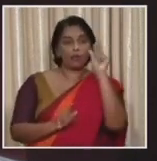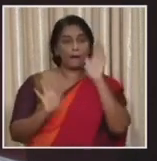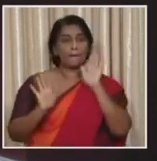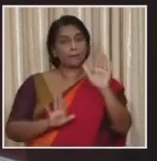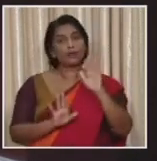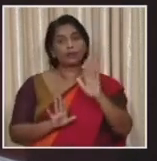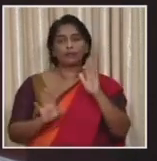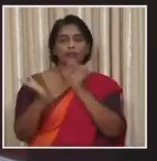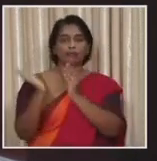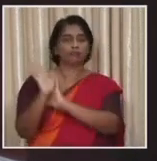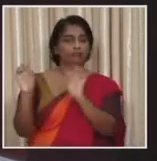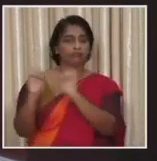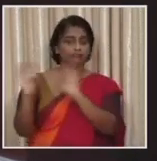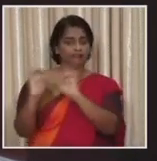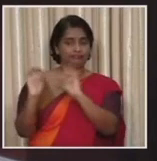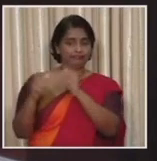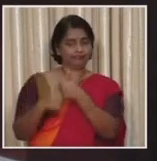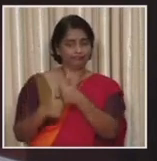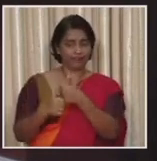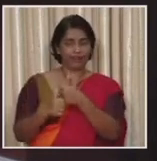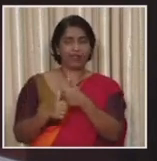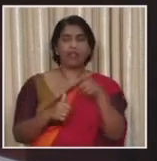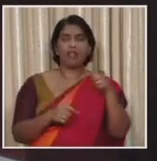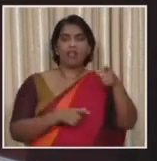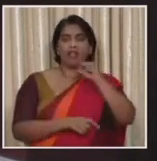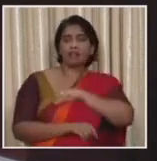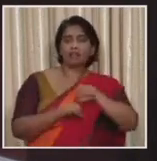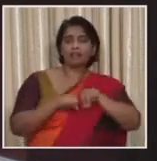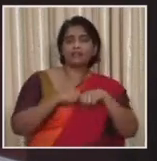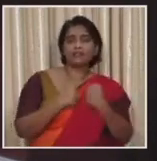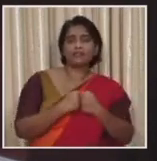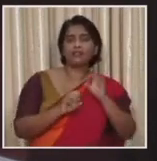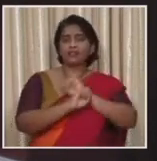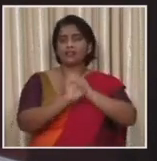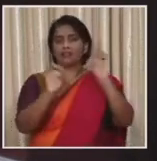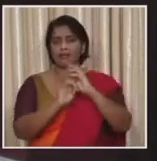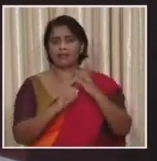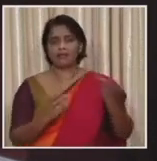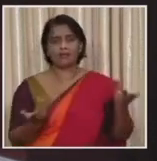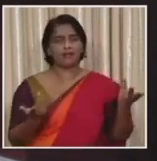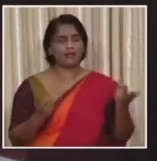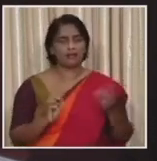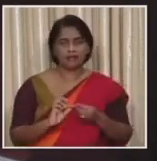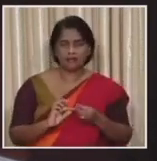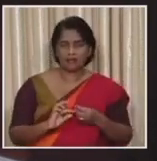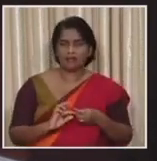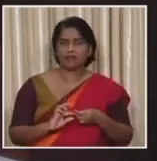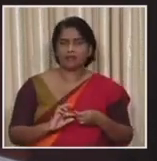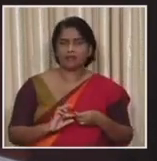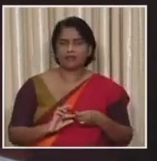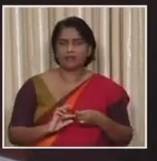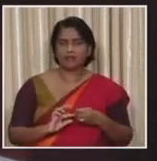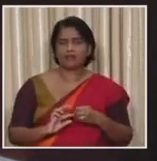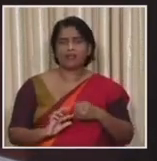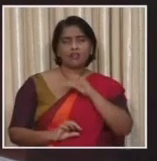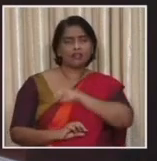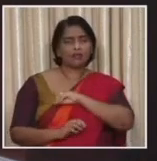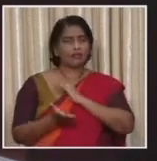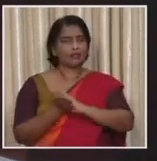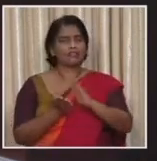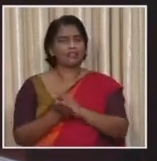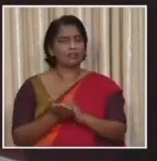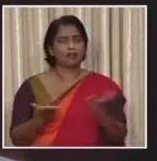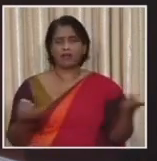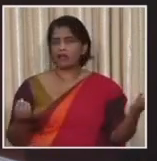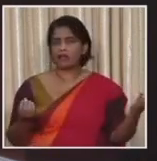එකටයි පුළුවන් ඇඩ්වර්ටයිස් කරන්න මේ පරිශ්‍රය තුල, ගුවන් තොටුපළ පරිශ්‍රය තුල. මොකද මේ කුලීරක සේවාවන් වල